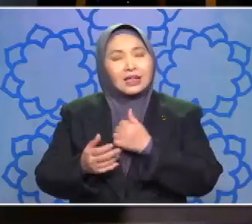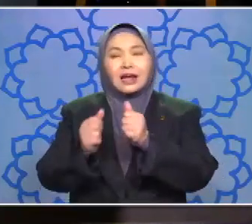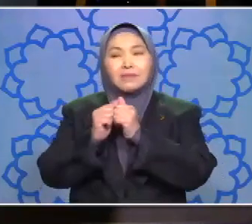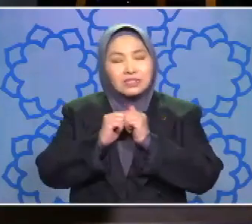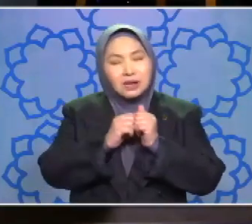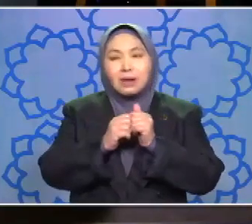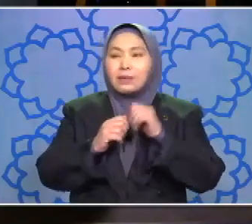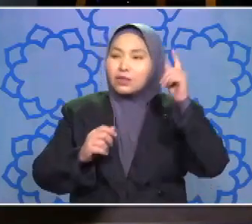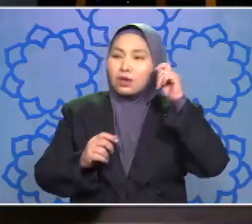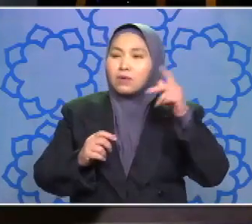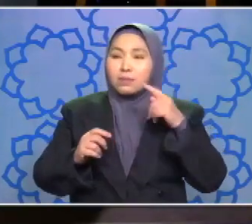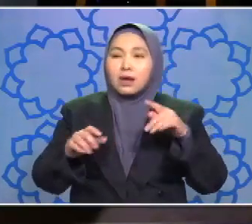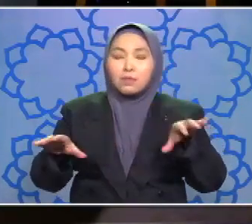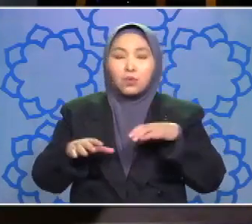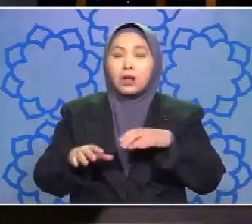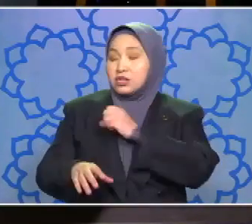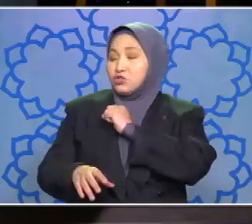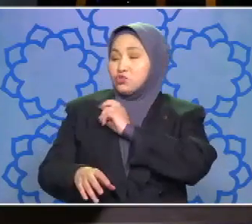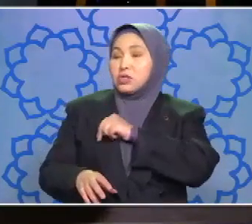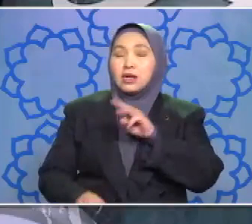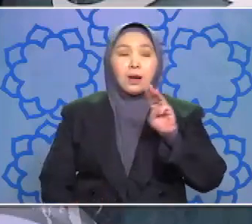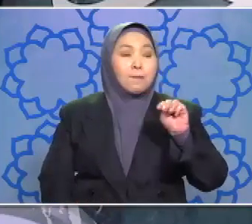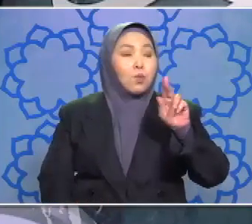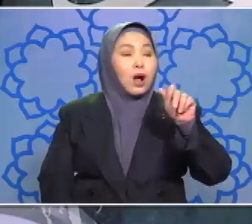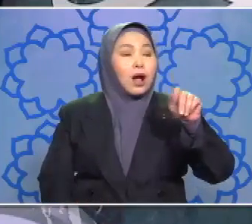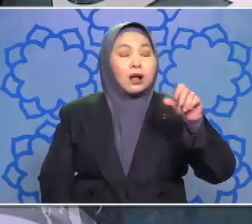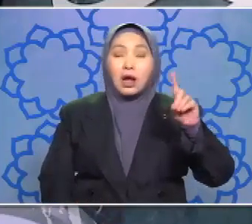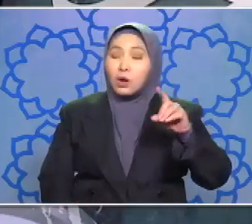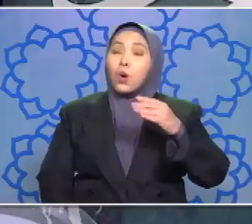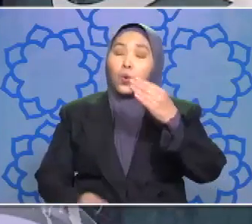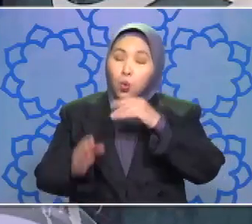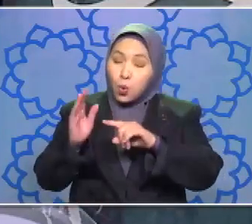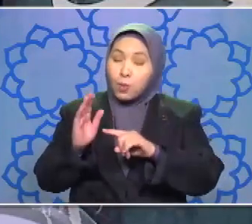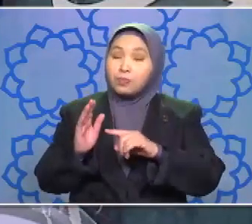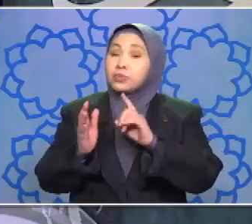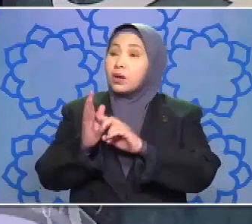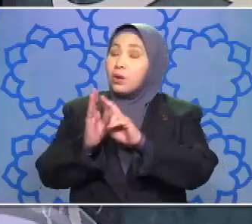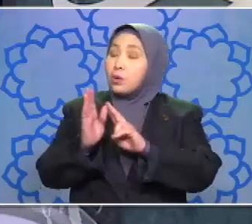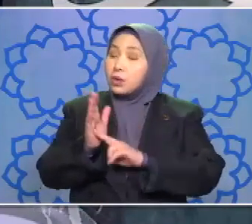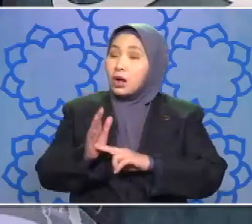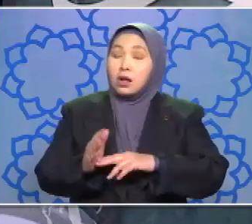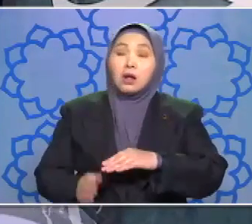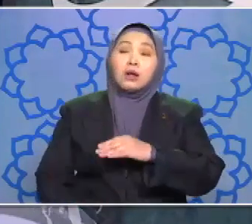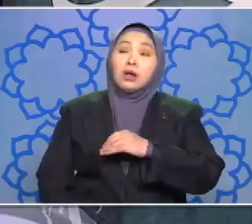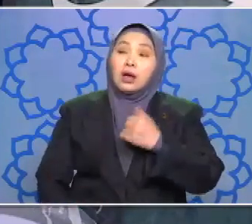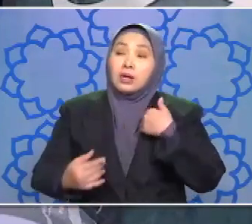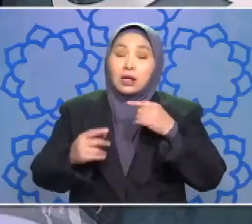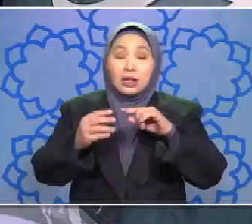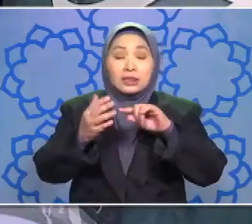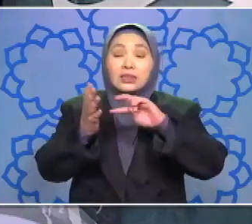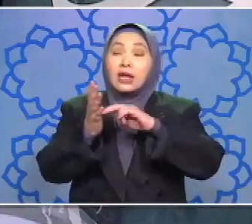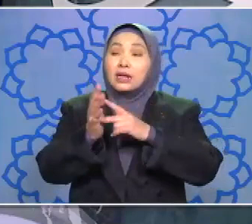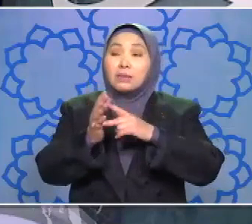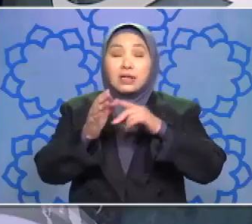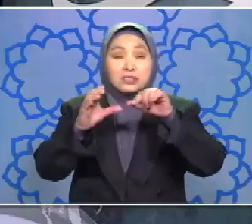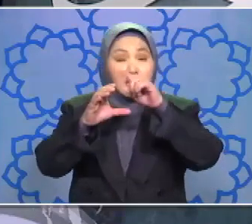tuan-tuan dan puan-puan melakukan sunat muakkad ini. Hukum dia, hukum sujud tilawah ini pada ayat yang ke-50 itu ada tanda macam mihrab tu Ustaz,